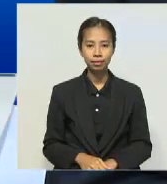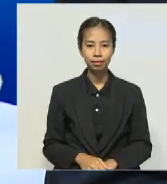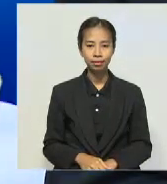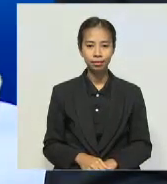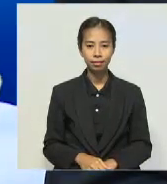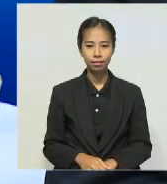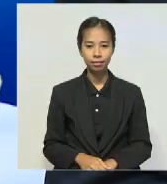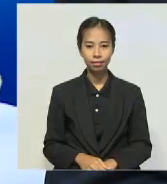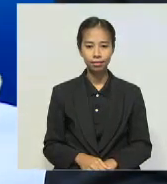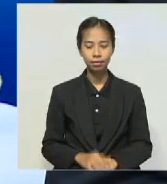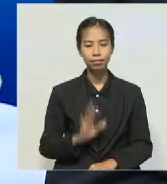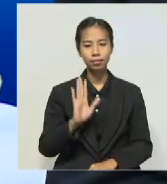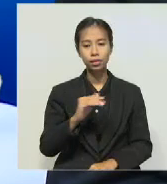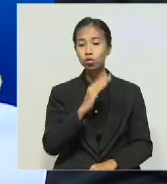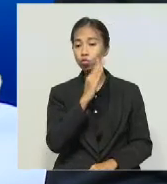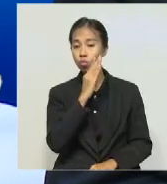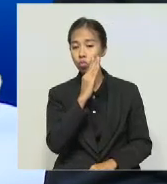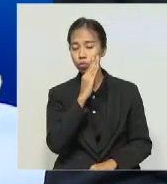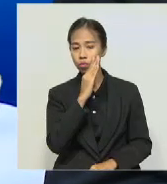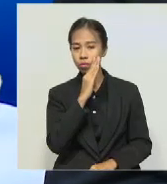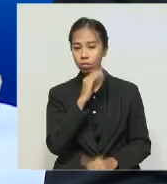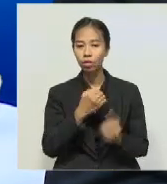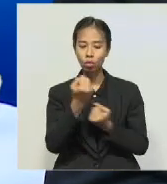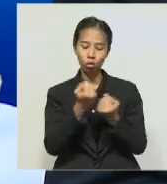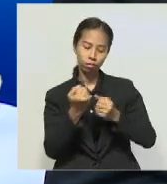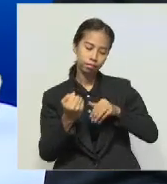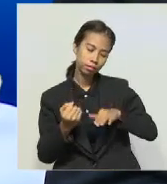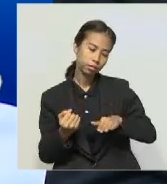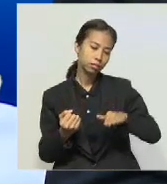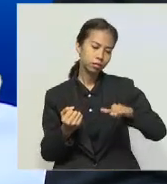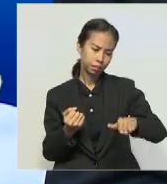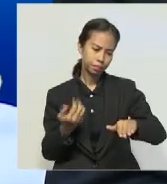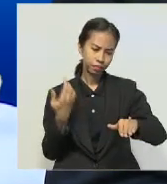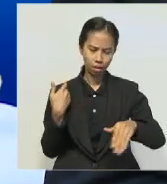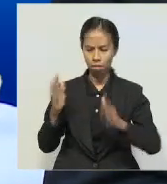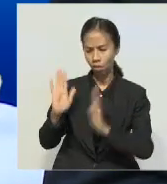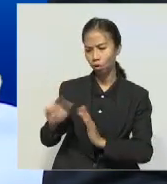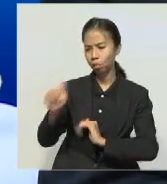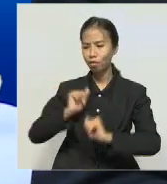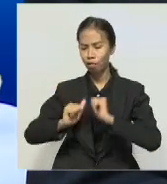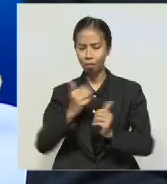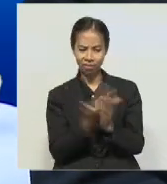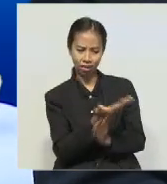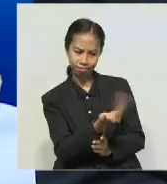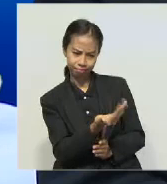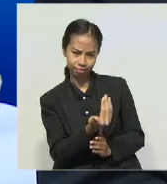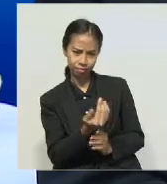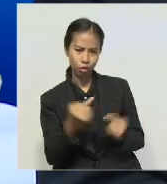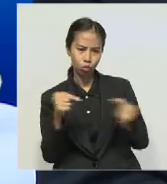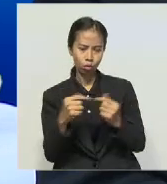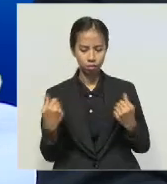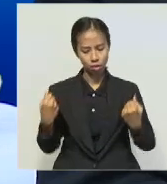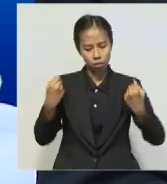คือถ้าเกิดเป็นการท่านไปจอดรถแล้วก็มีคนอื่นมาแอบอ้างนะโดยที่ไม่ได้ใส่เครื่อง